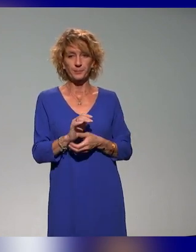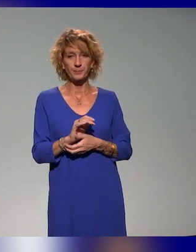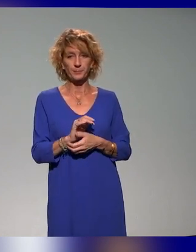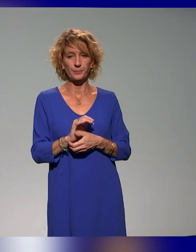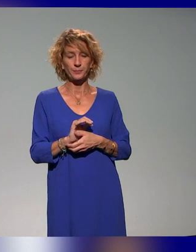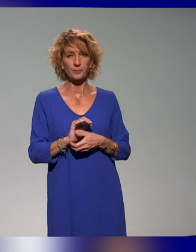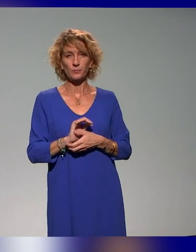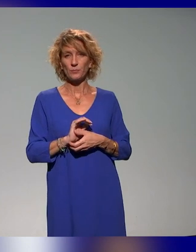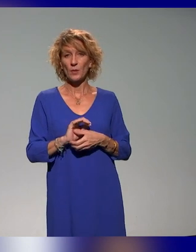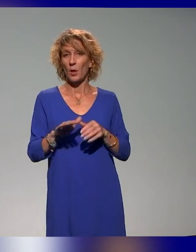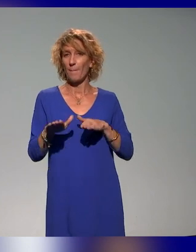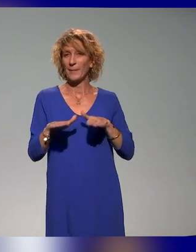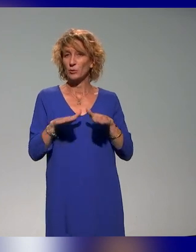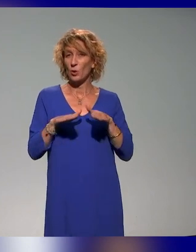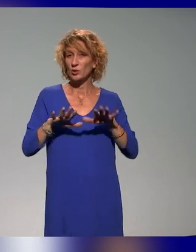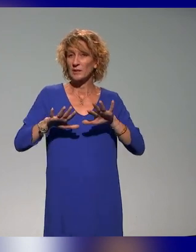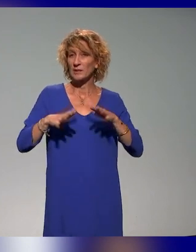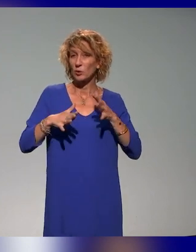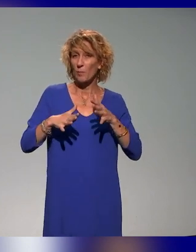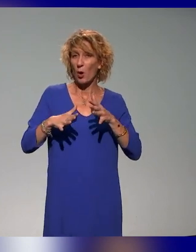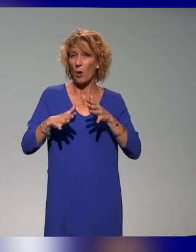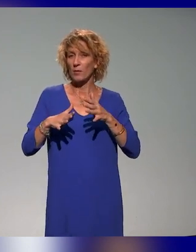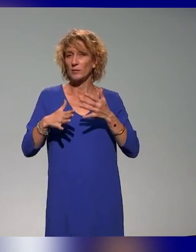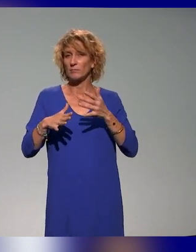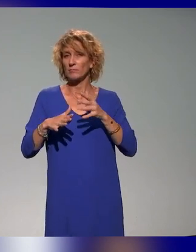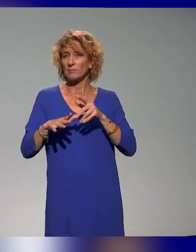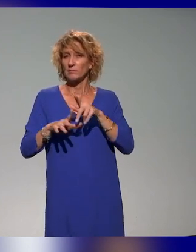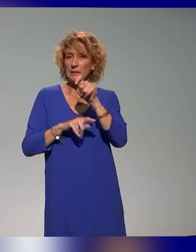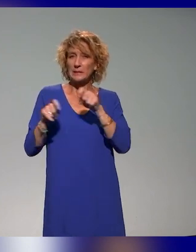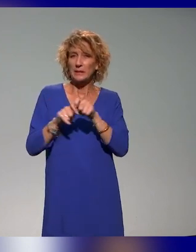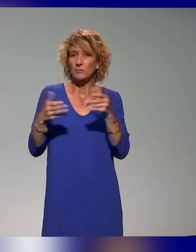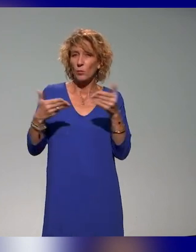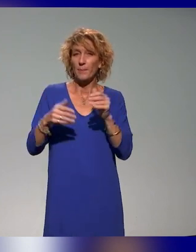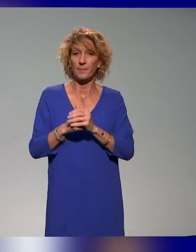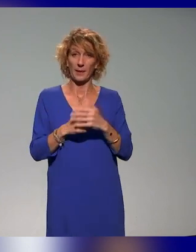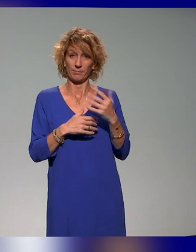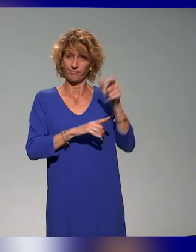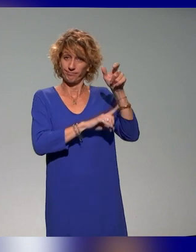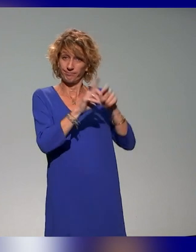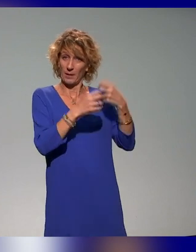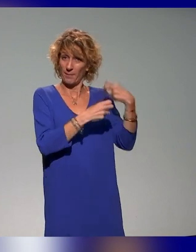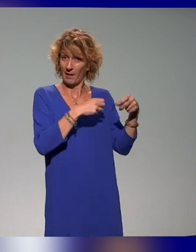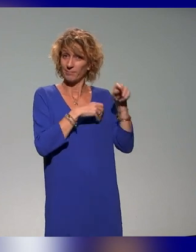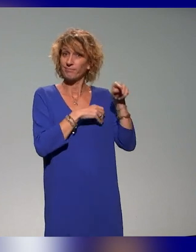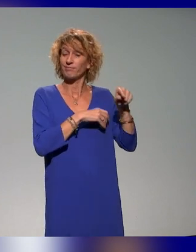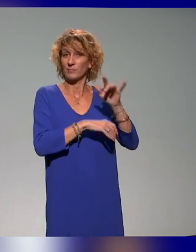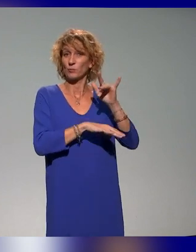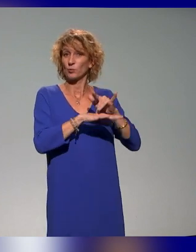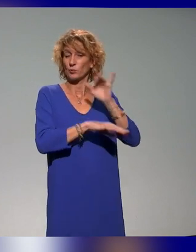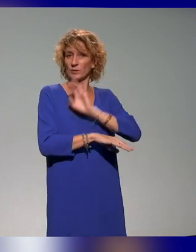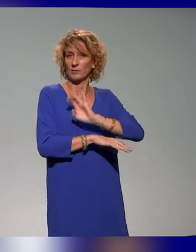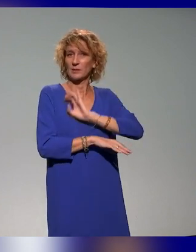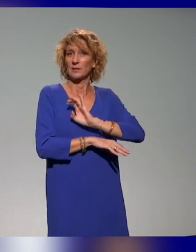comment on a effectué les tests? Quel type de tests? D'abord, comme je le disais, c'est Pierre qui a effectué les tests. Hein.